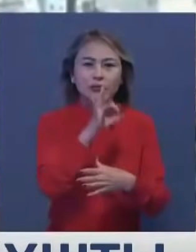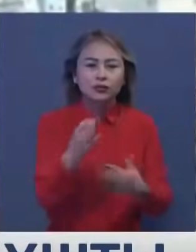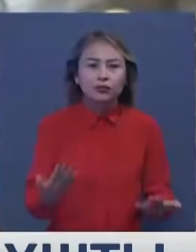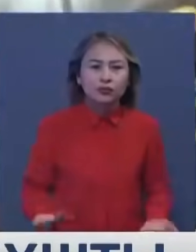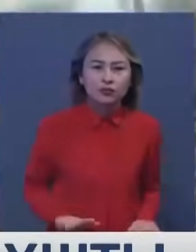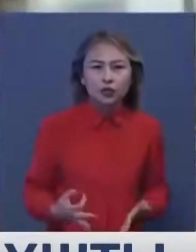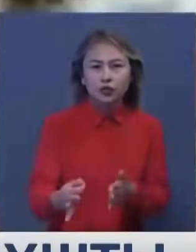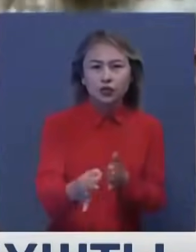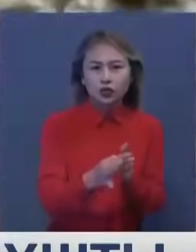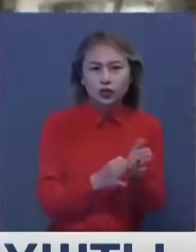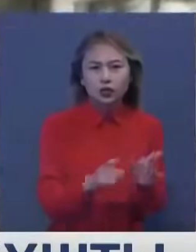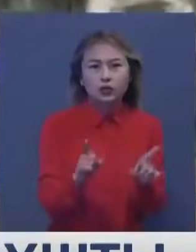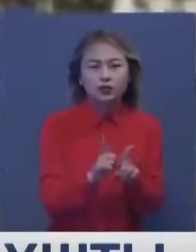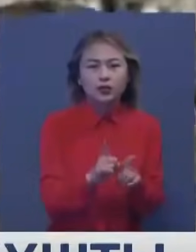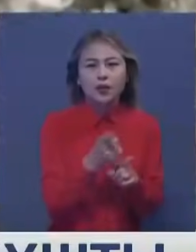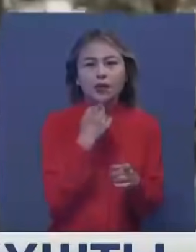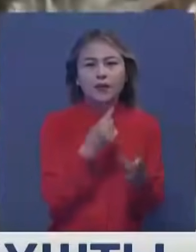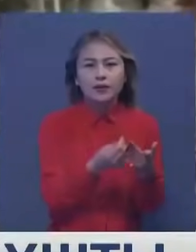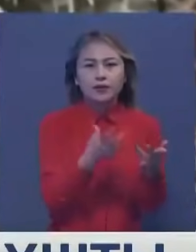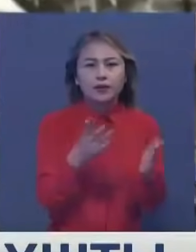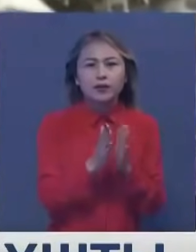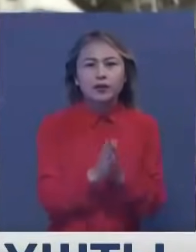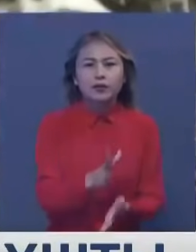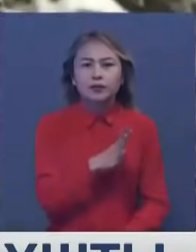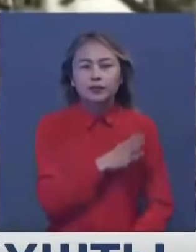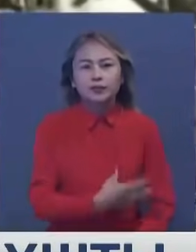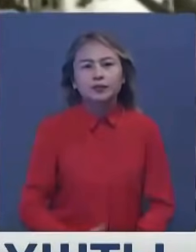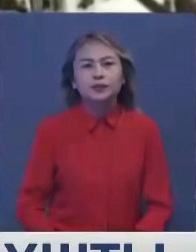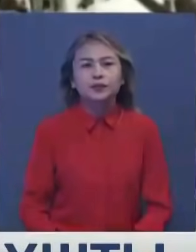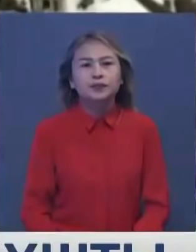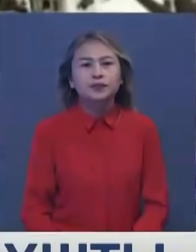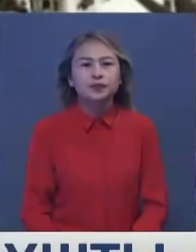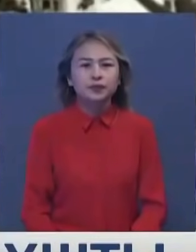үшін тұрғындардан шұғыл қан тапсыруды сұрап отыр.